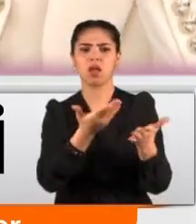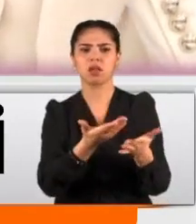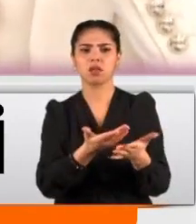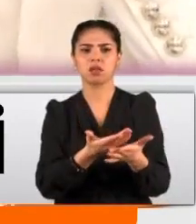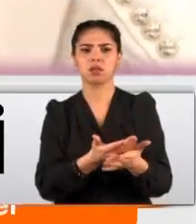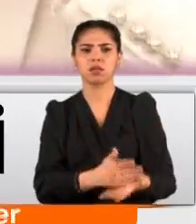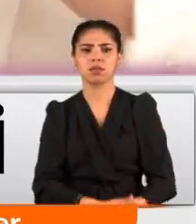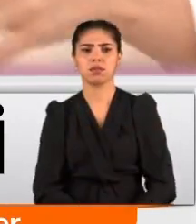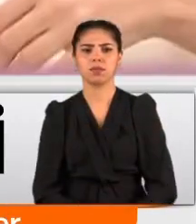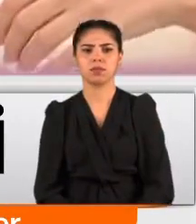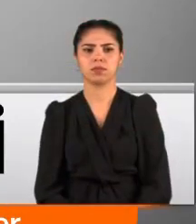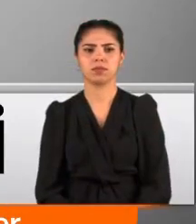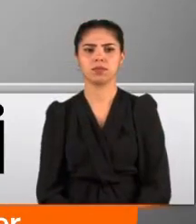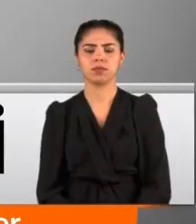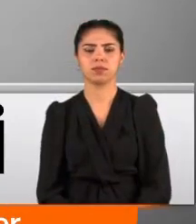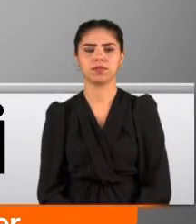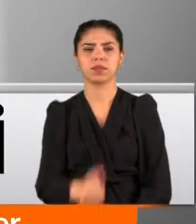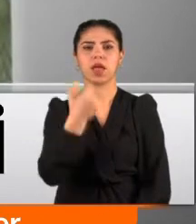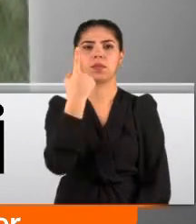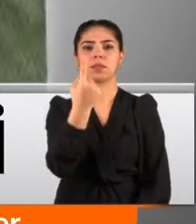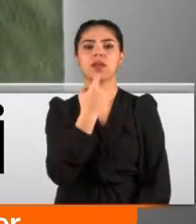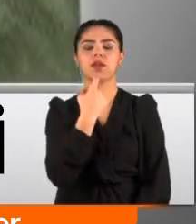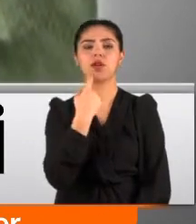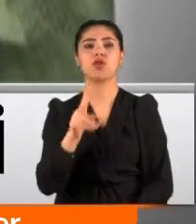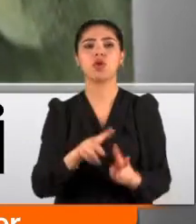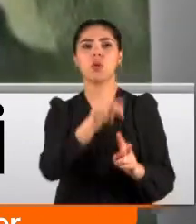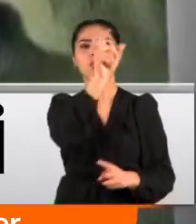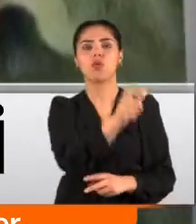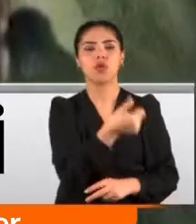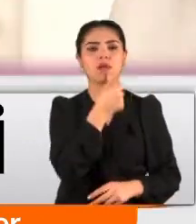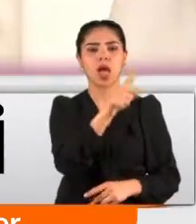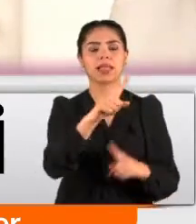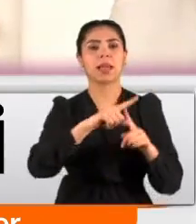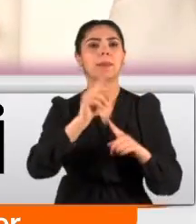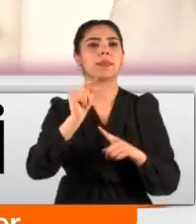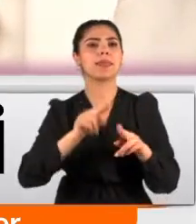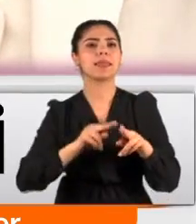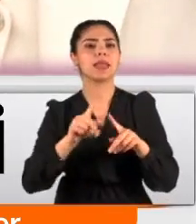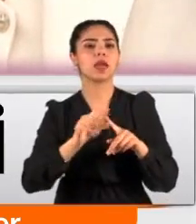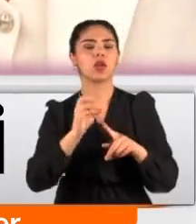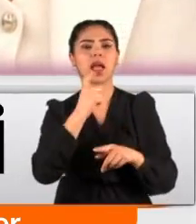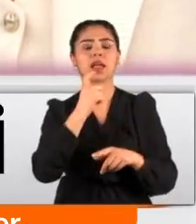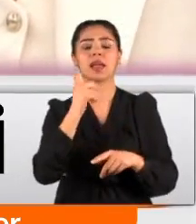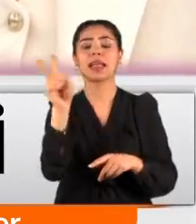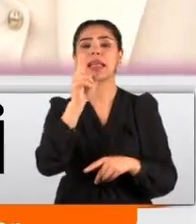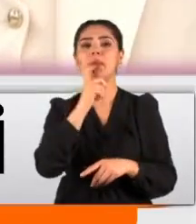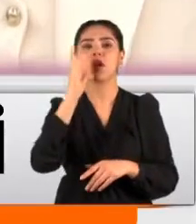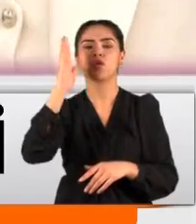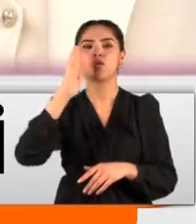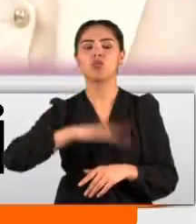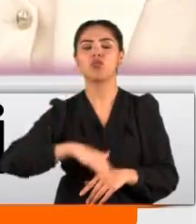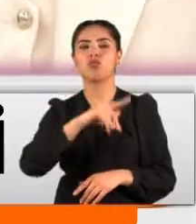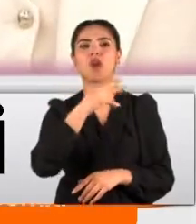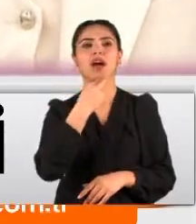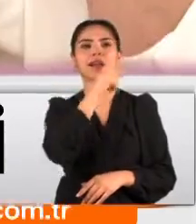Türkiye çalkalandı, siz duymamışsınız. 61 yaşındaki Muzaffer Döner iddia o ki TikTok üzerinden kendinden 20 yaş küçük bir kadınla tanışıp yasak